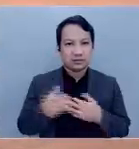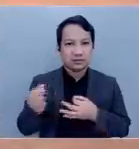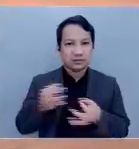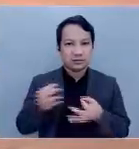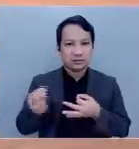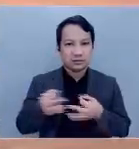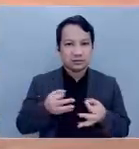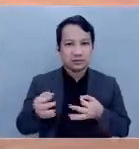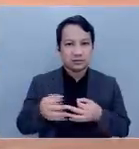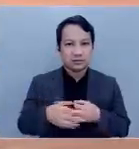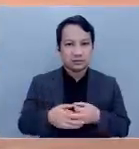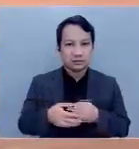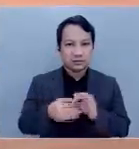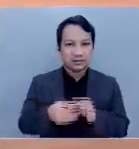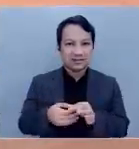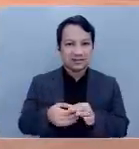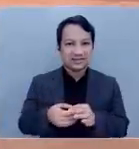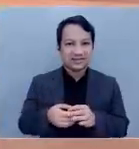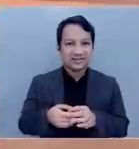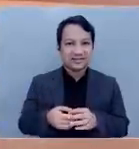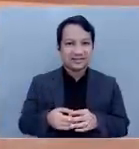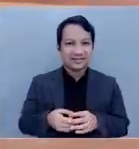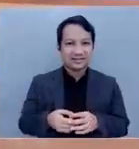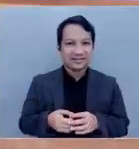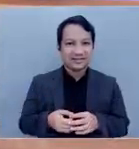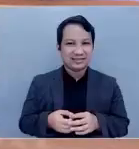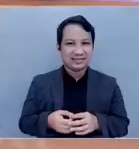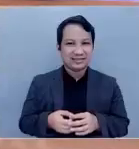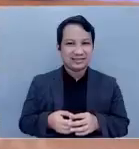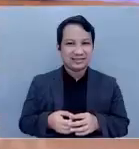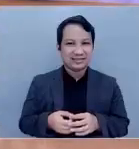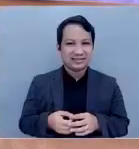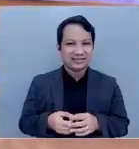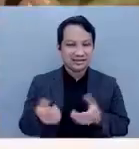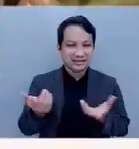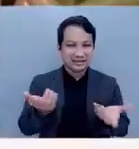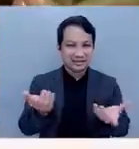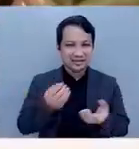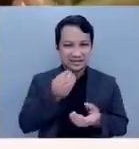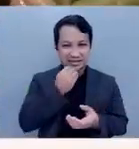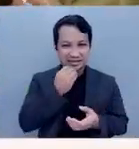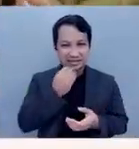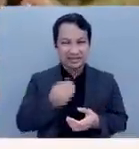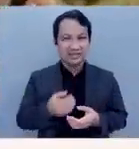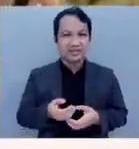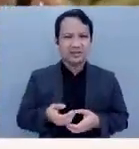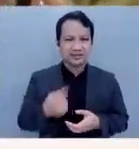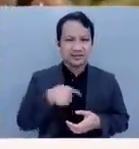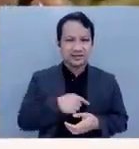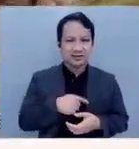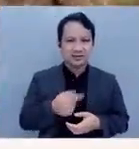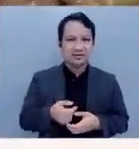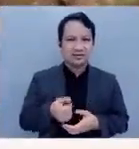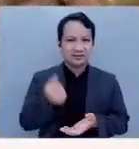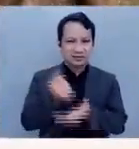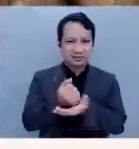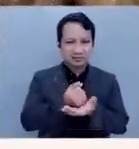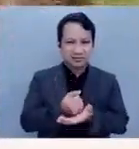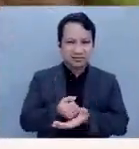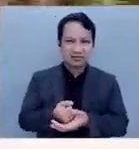pang magpakasya. Ayan, ito yung ating beef broccoli, so pwede na tayo kumain. Parang ako gusto ko maraming bawang. Parang maraming